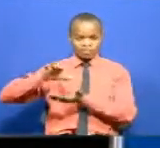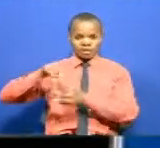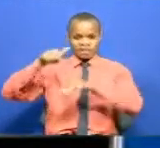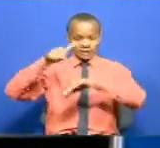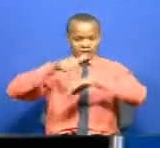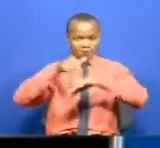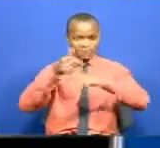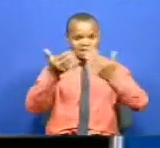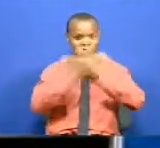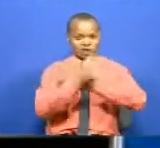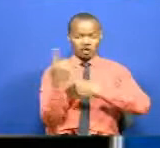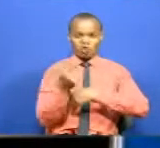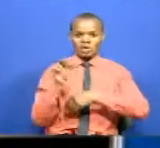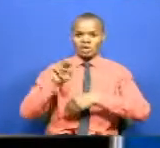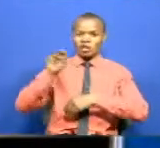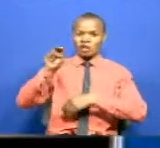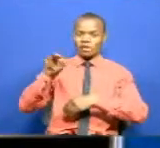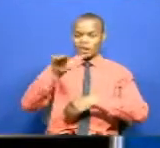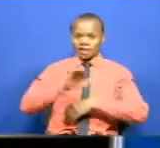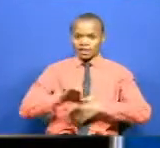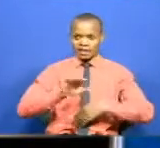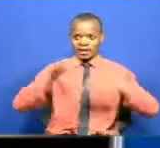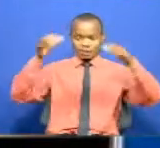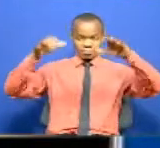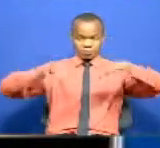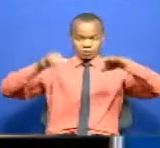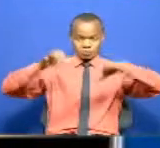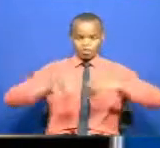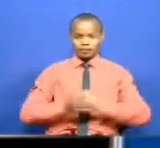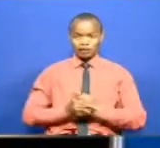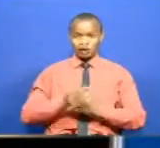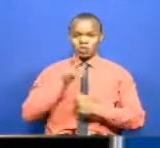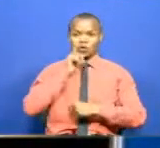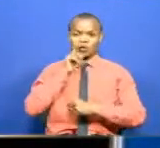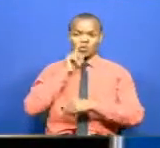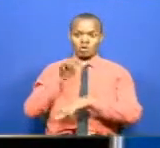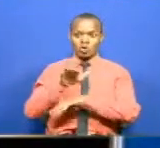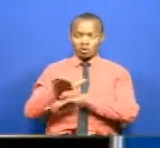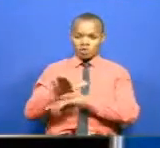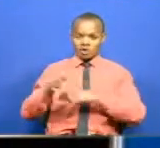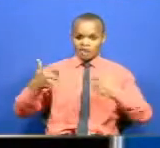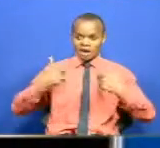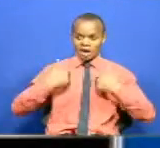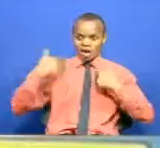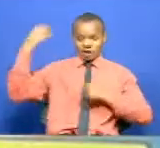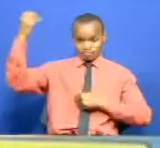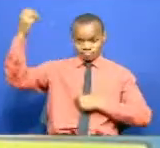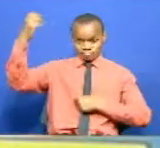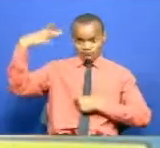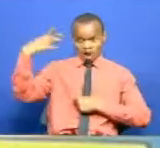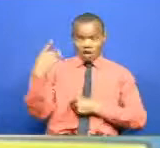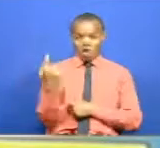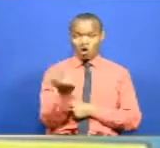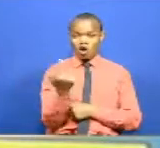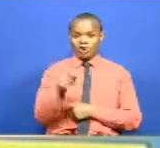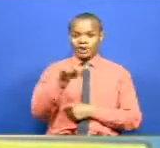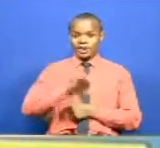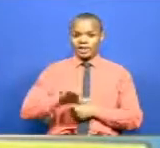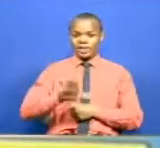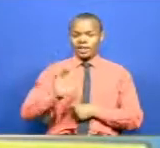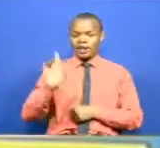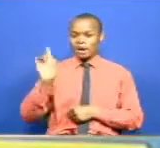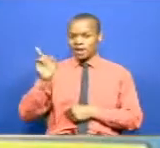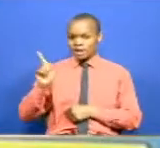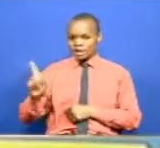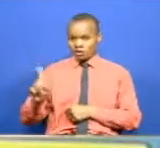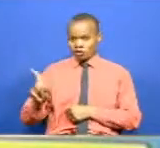ambapo kutakuwa na mvua katika maeneo machache. Kesho asubuhi kutakuwa na vipindi vya jua takriban nchi nzima isipokuwa katika maeneo ya Nairobi, maeneo